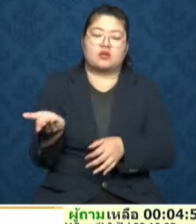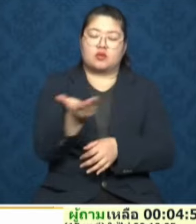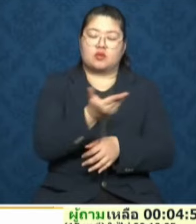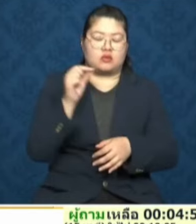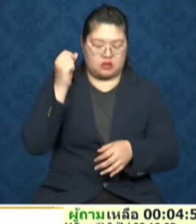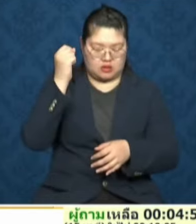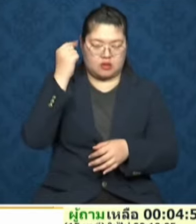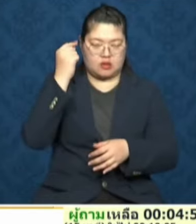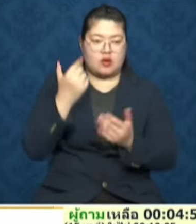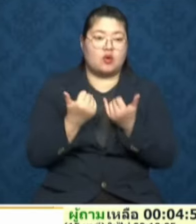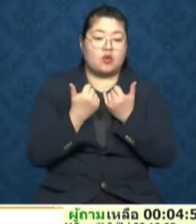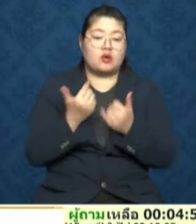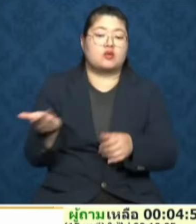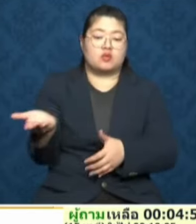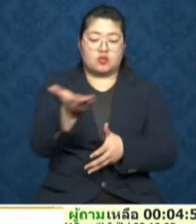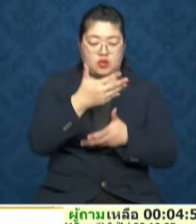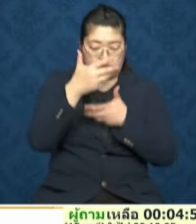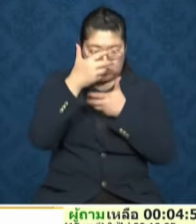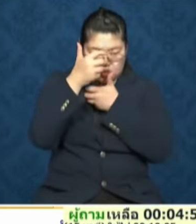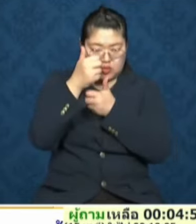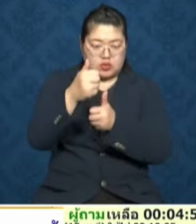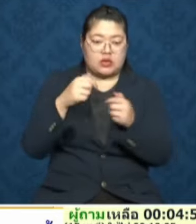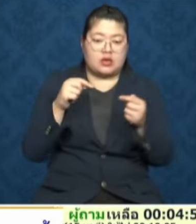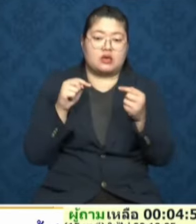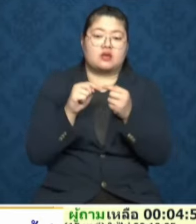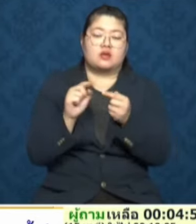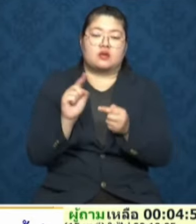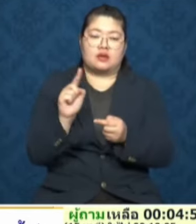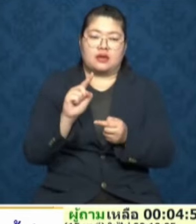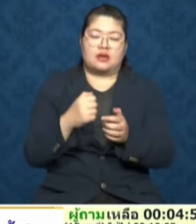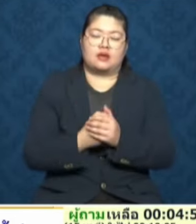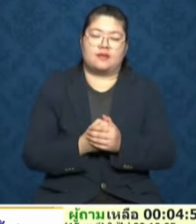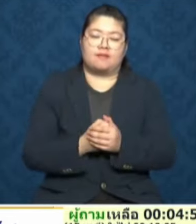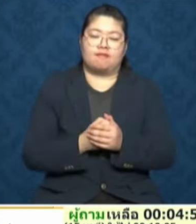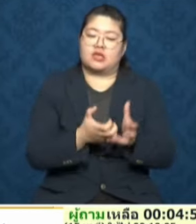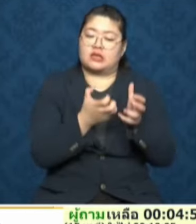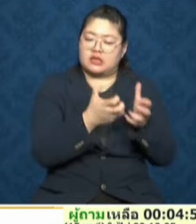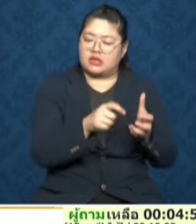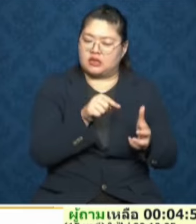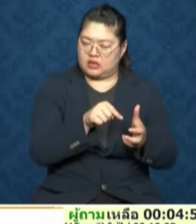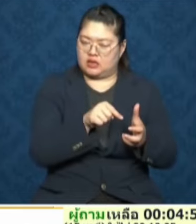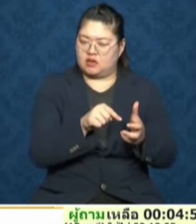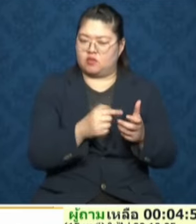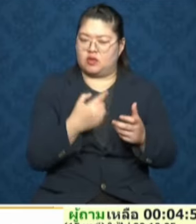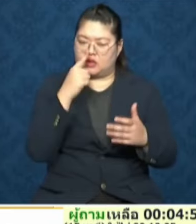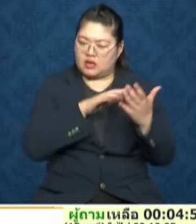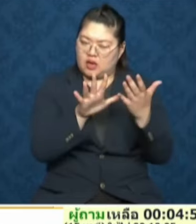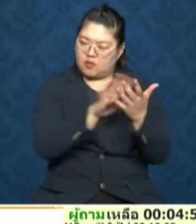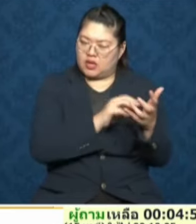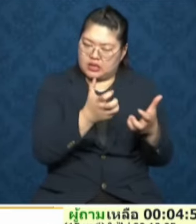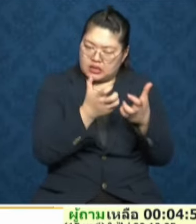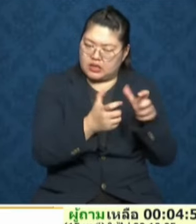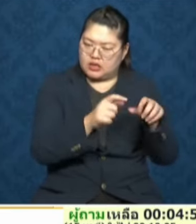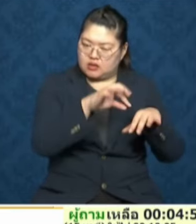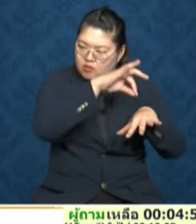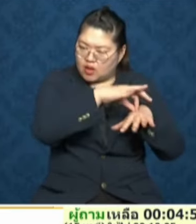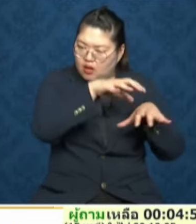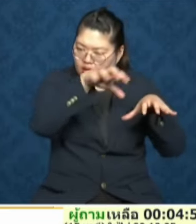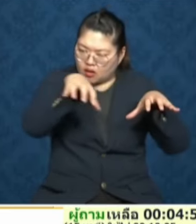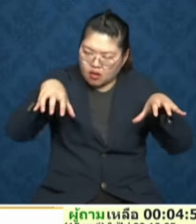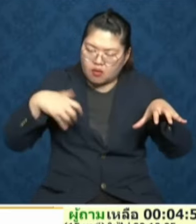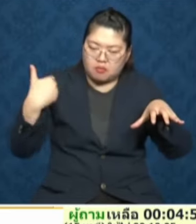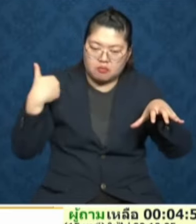ี้ค่ะทุกคนให้ความสนใจถามถึงและมีการถามต่ออีกว่าเรายัมีแ่งต่าง ๆ แบบนี้อีกไหมอย่ไร